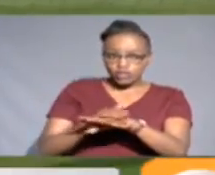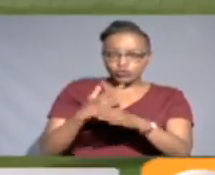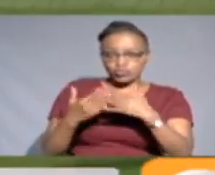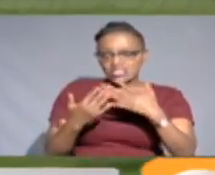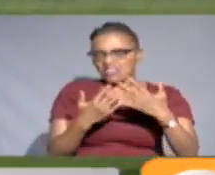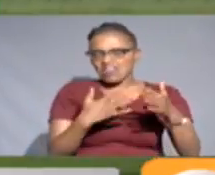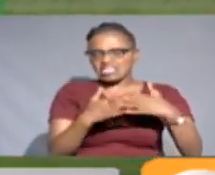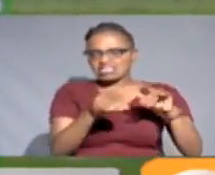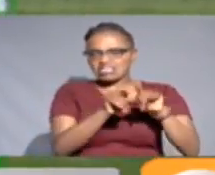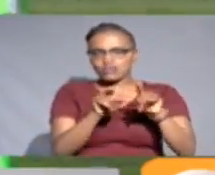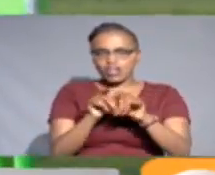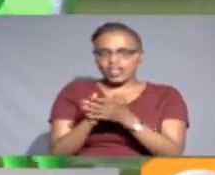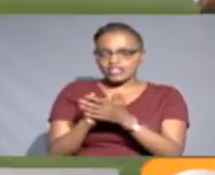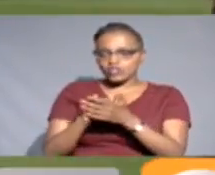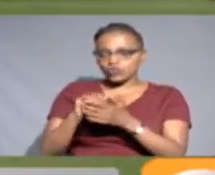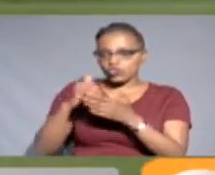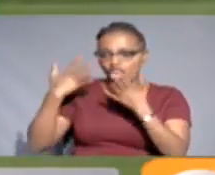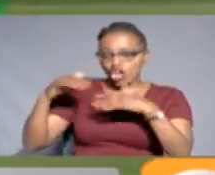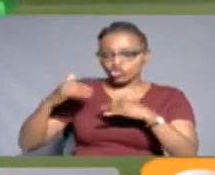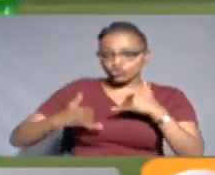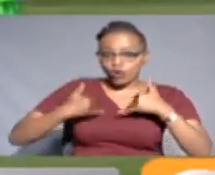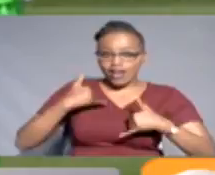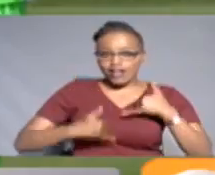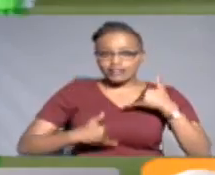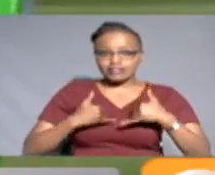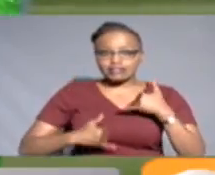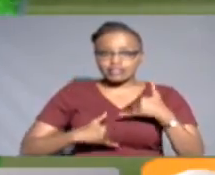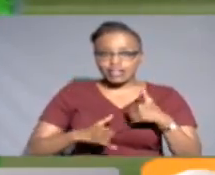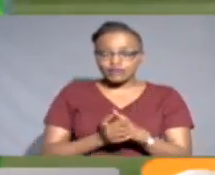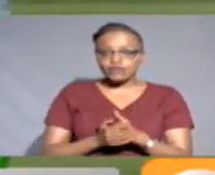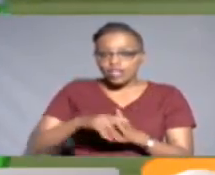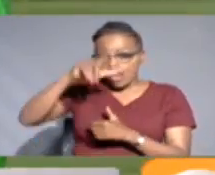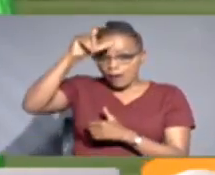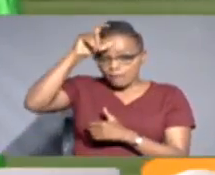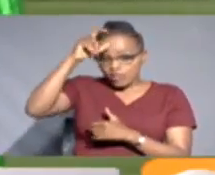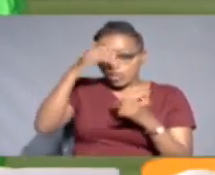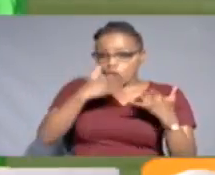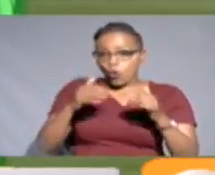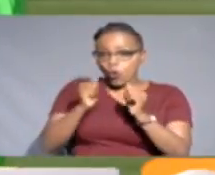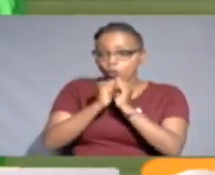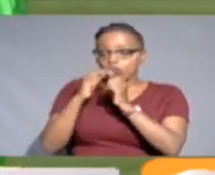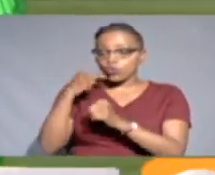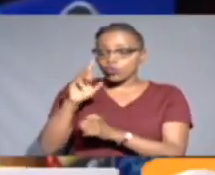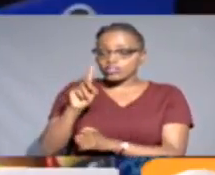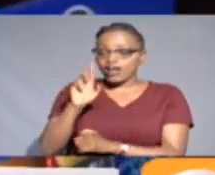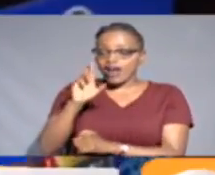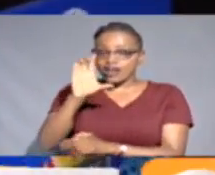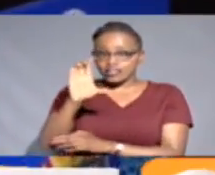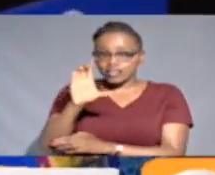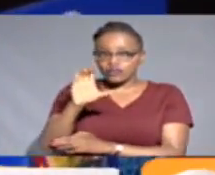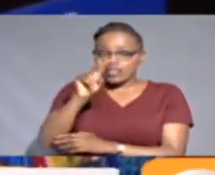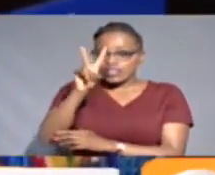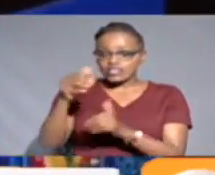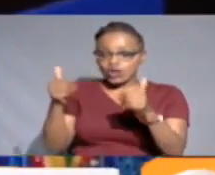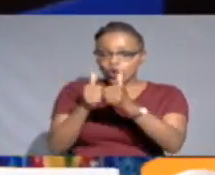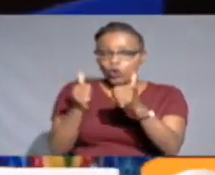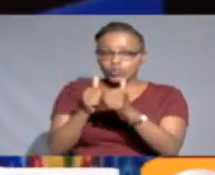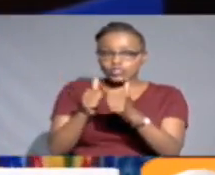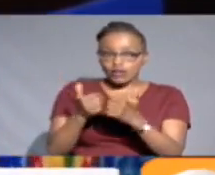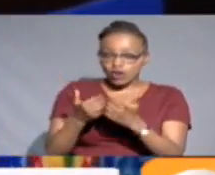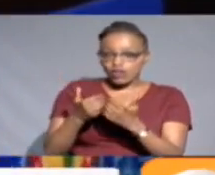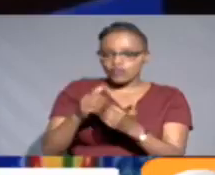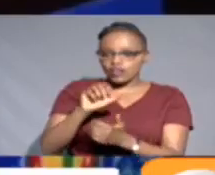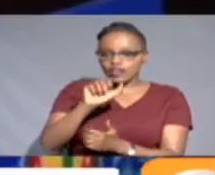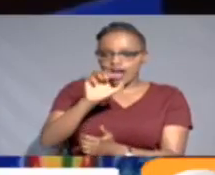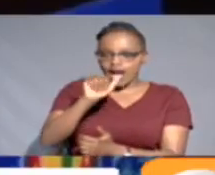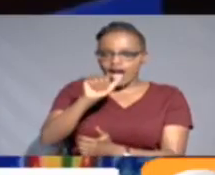first game to Algeria. Baadaye leo usiku, wenyeji Misri watachuana na Demokrasia ya Kongo katika mechi yake ya pili ya mashindano ya dimba la kombe la